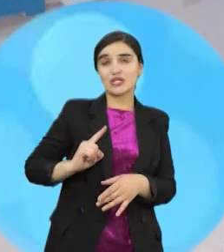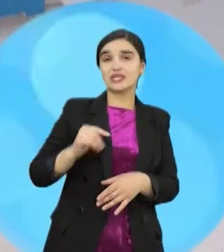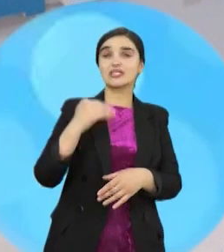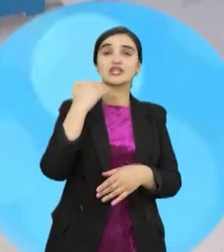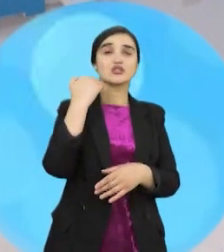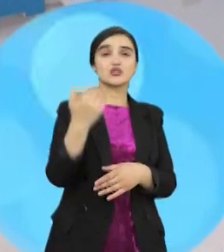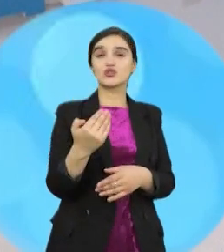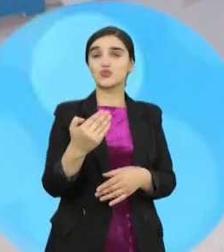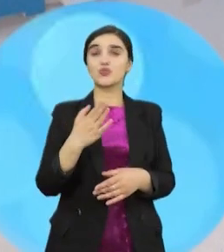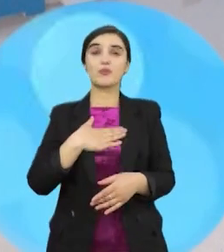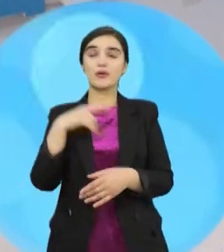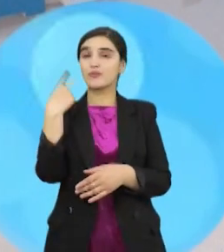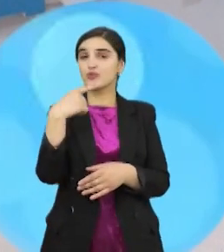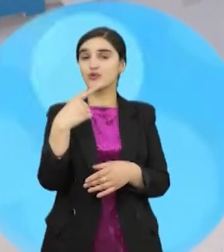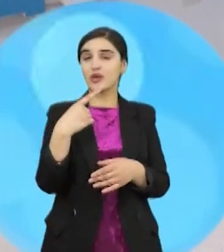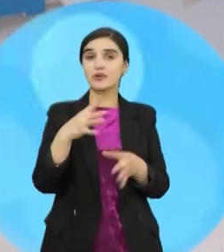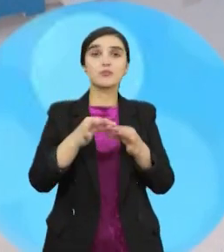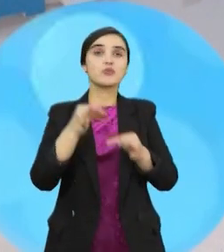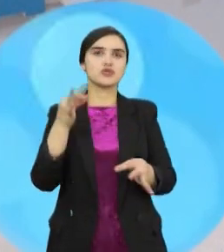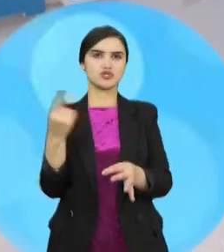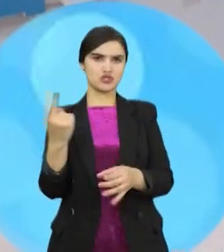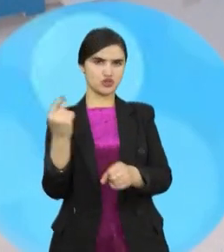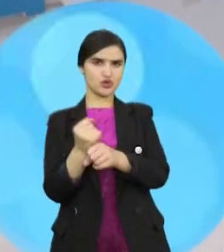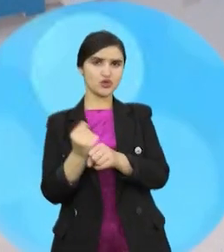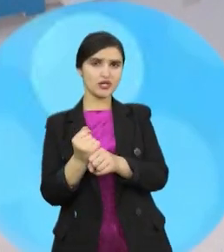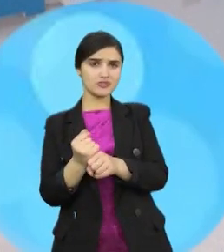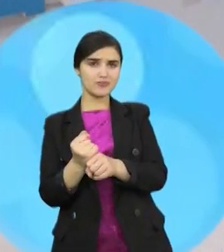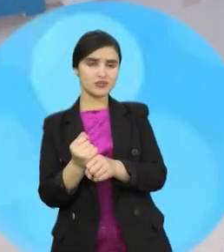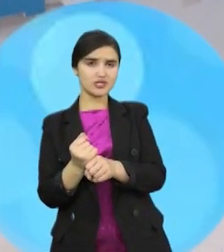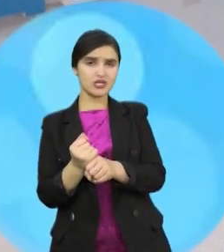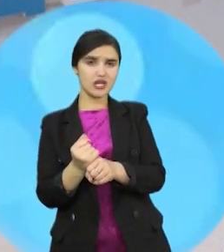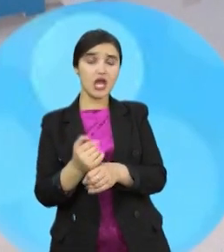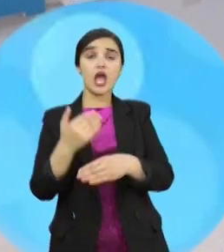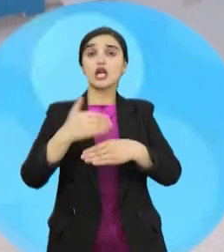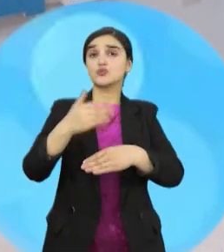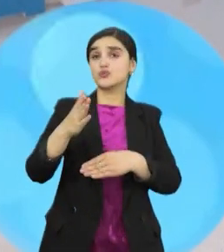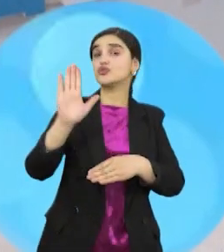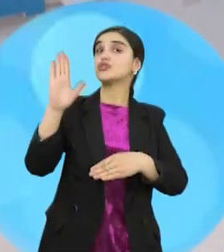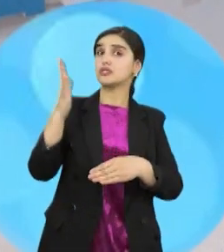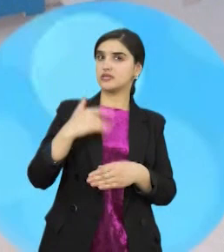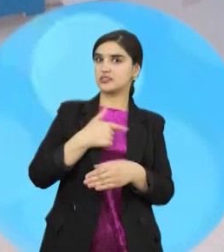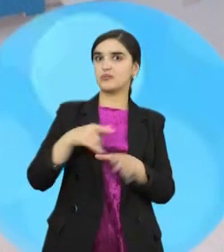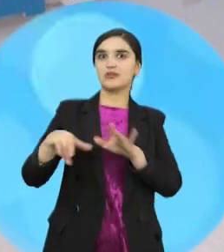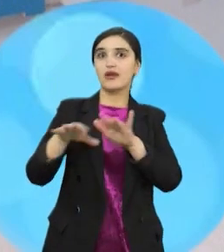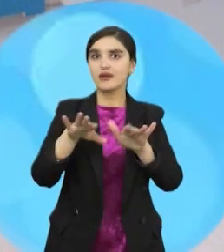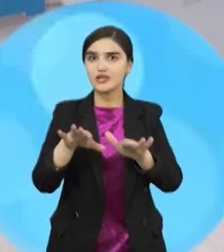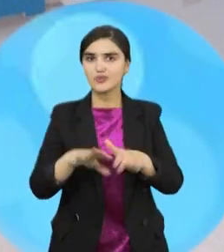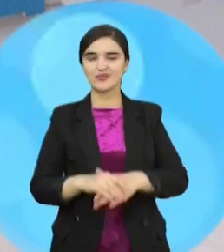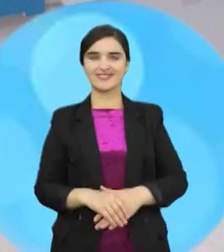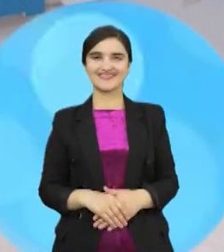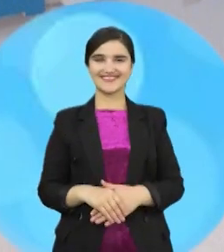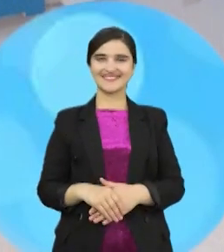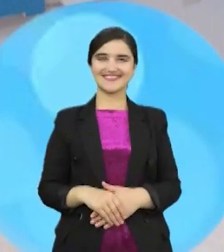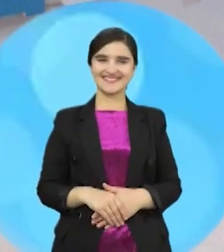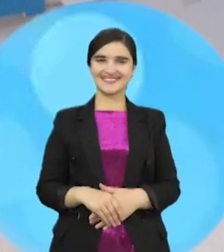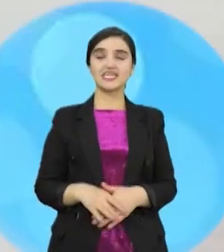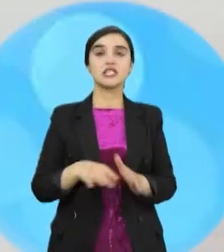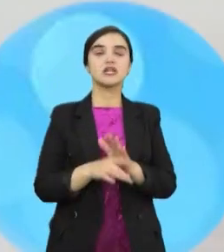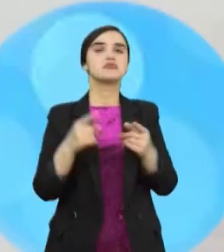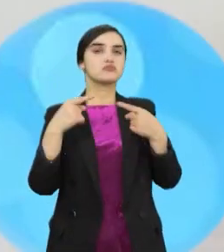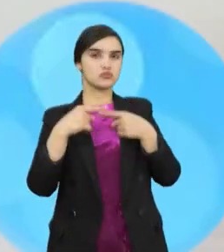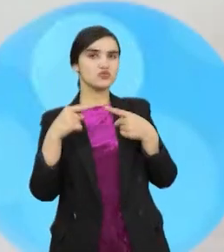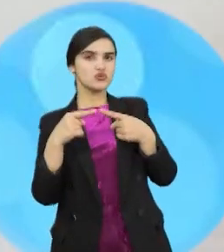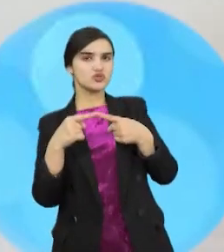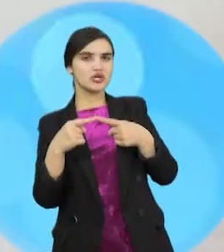که من با شما بگویم که با نچه چیکار کردم که اون از پشت دستانی من حرکت میکند